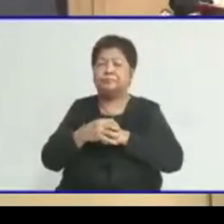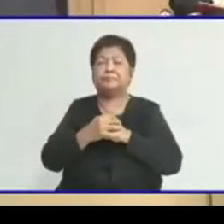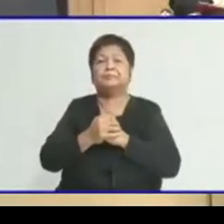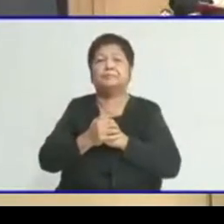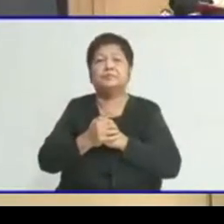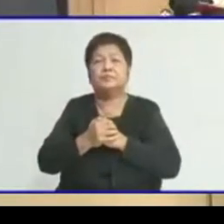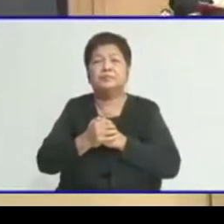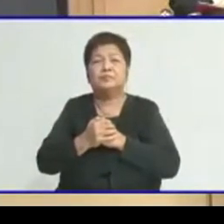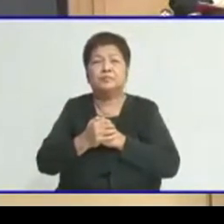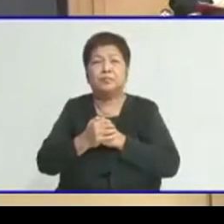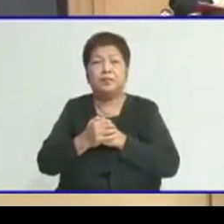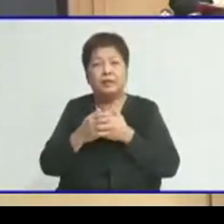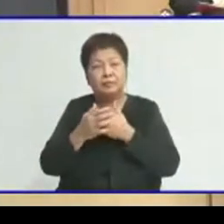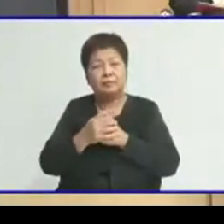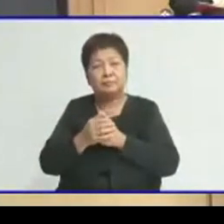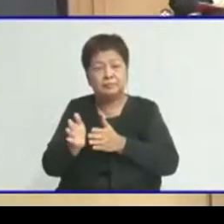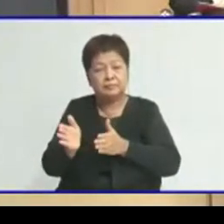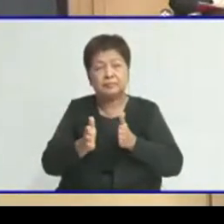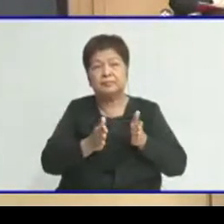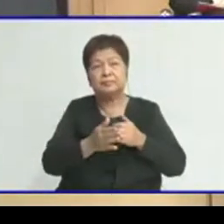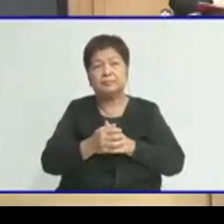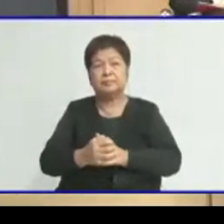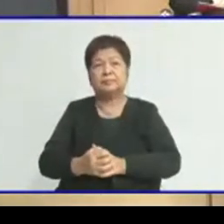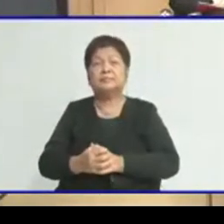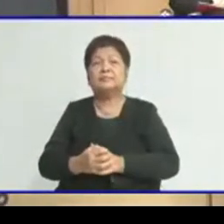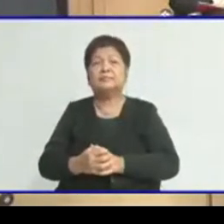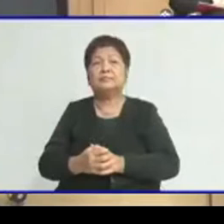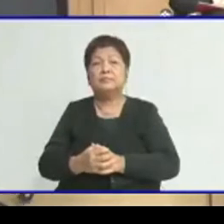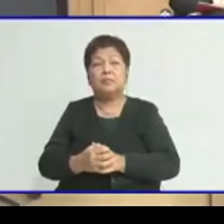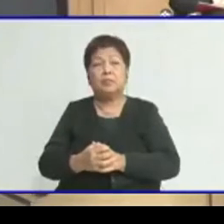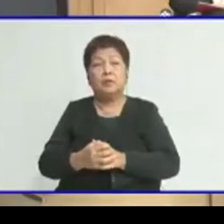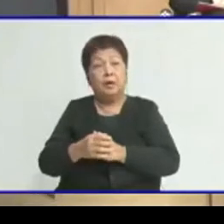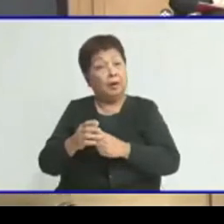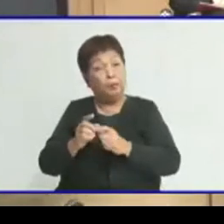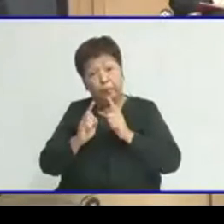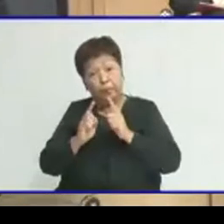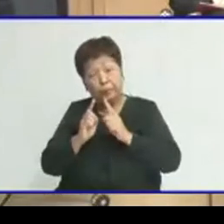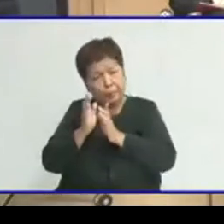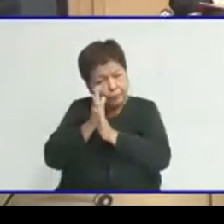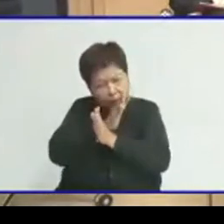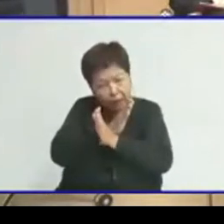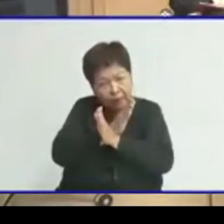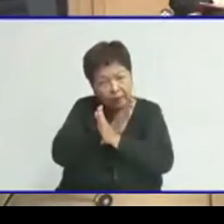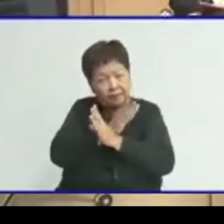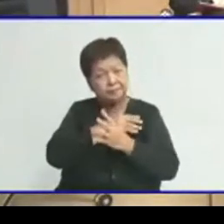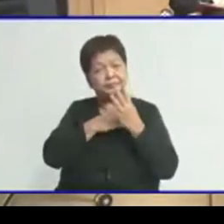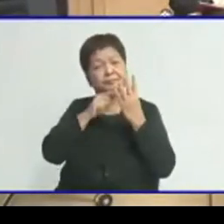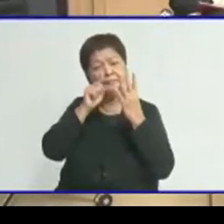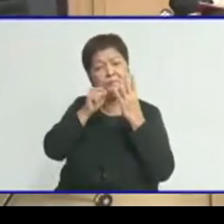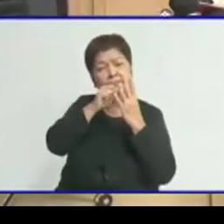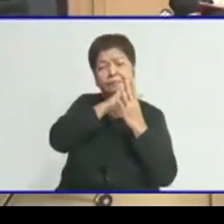ค ่ ะก่อนหน้าก่อนที่เราจะไปพูดคุยกับทั้ง4ท่านนะคะซึ่